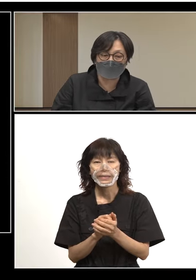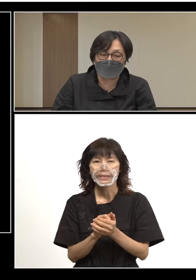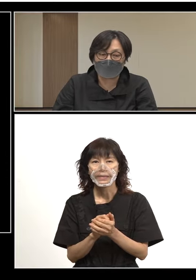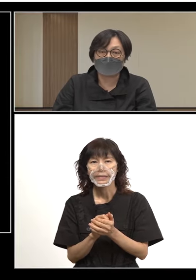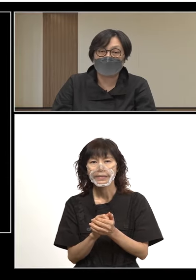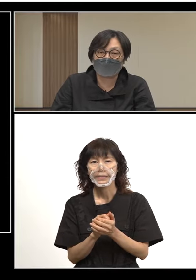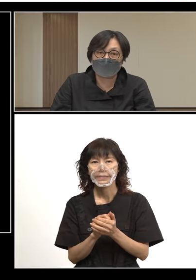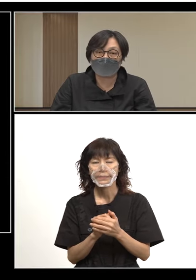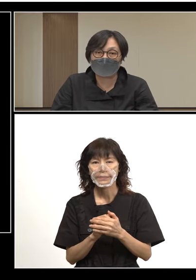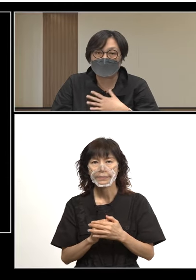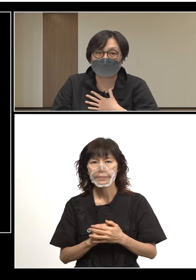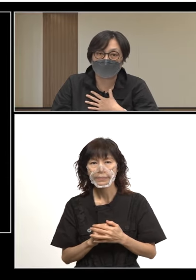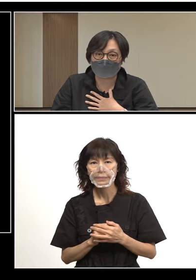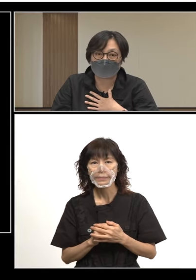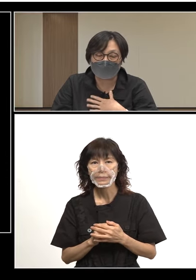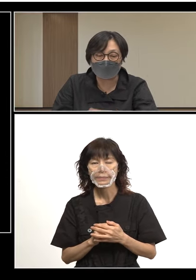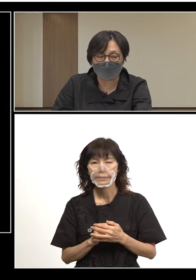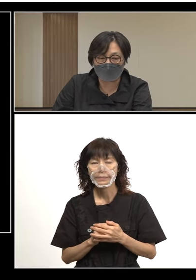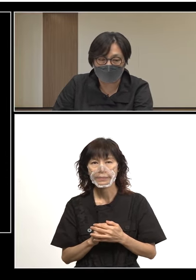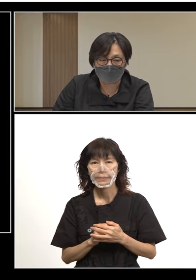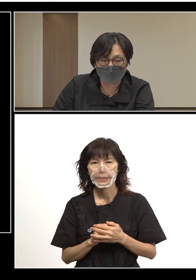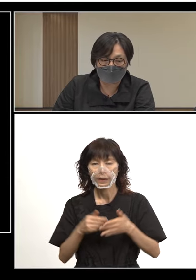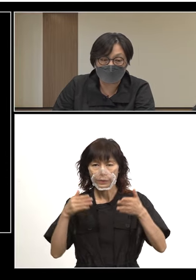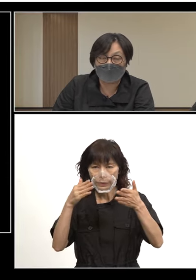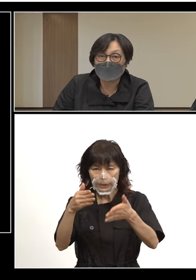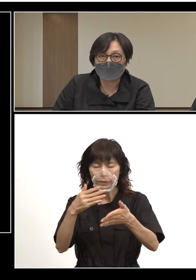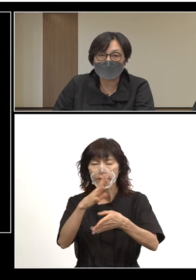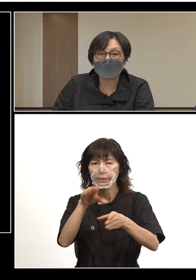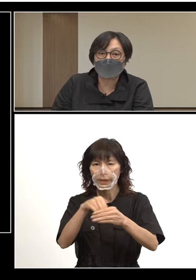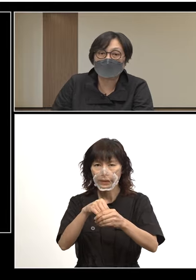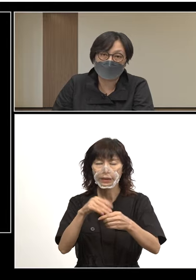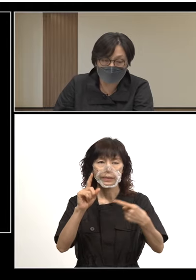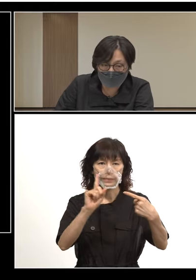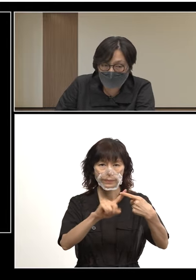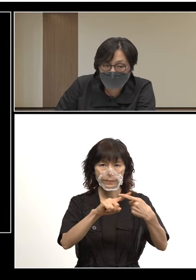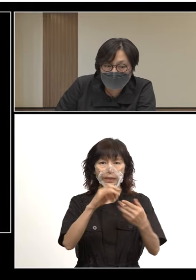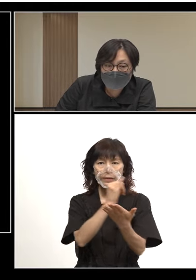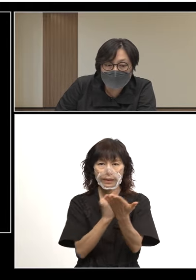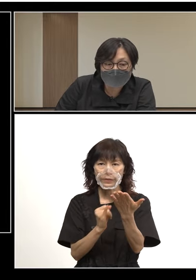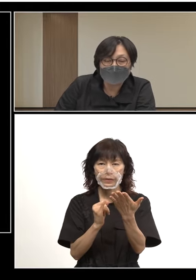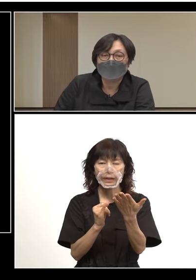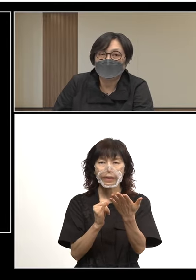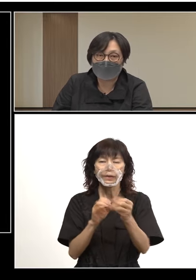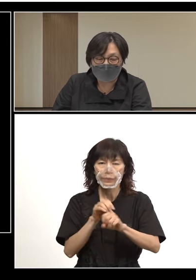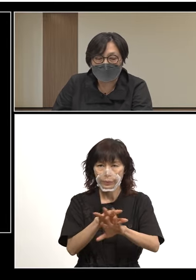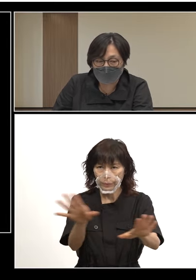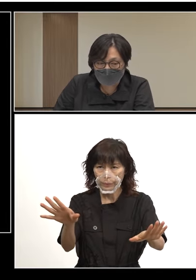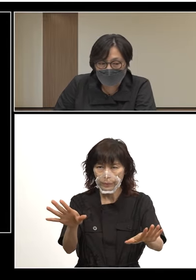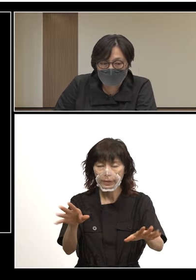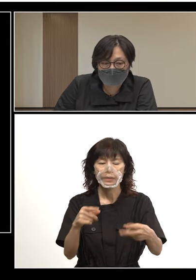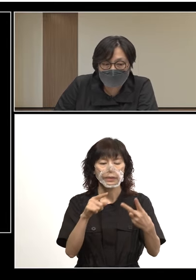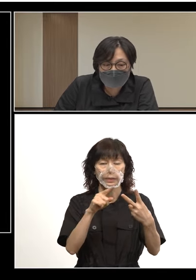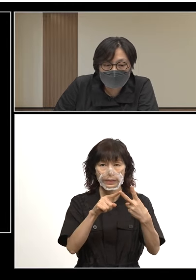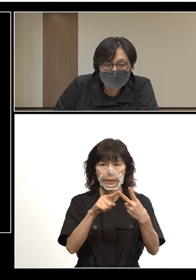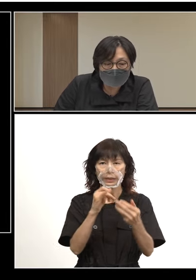咁喺我哋嘅 focus 入邊咧，有幾樣嘢我哋好緊要嘅。首先第一樣就係藝術嘅普及啦，第二樣藝術嘅